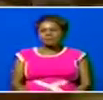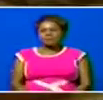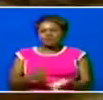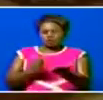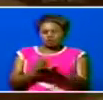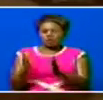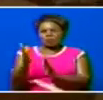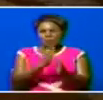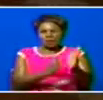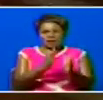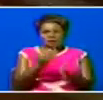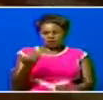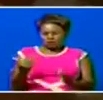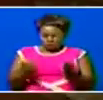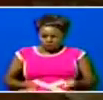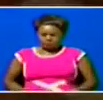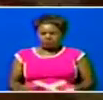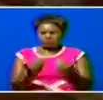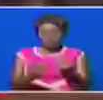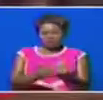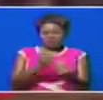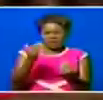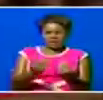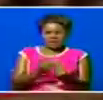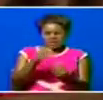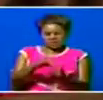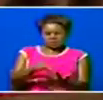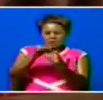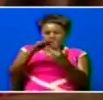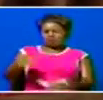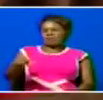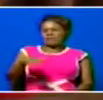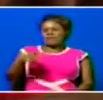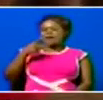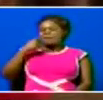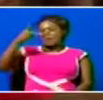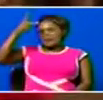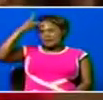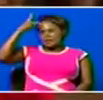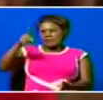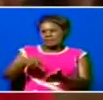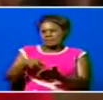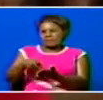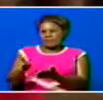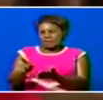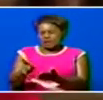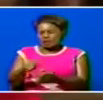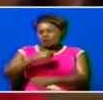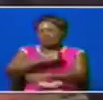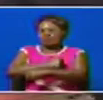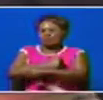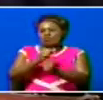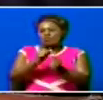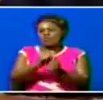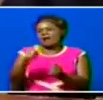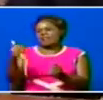Kupitia mpango huo, watoto wanaozaliwa wanapewa malezi kwenye makao maalum huku wazazi wao wakilipiwa karo na mahitaji mengine kwenye